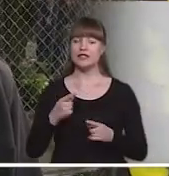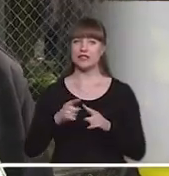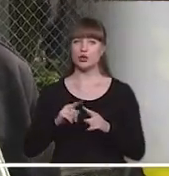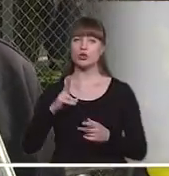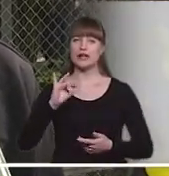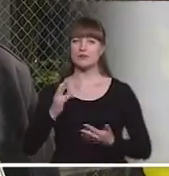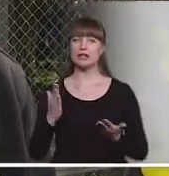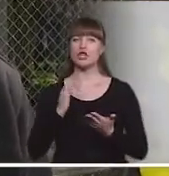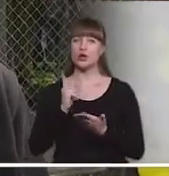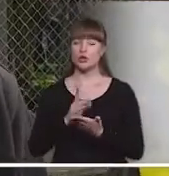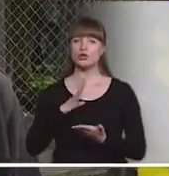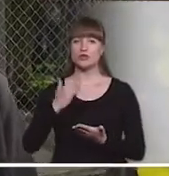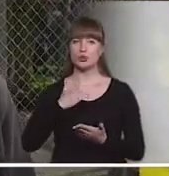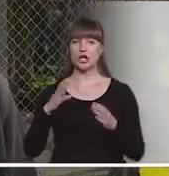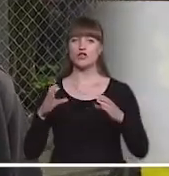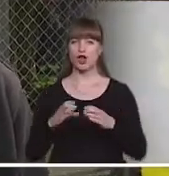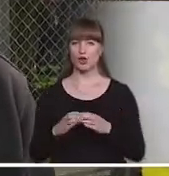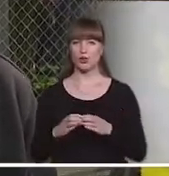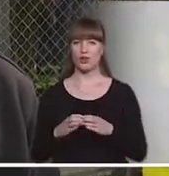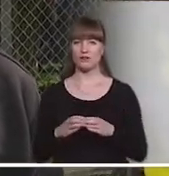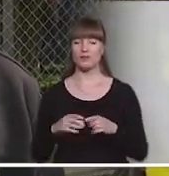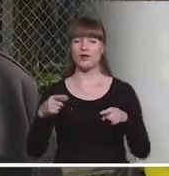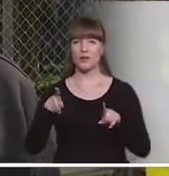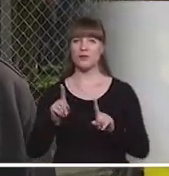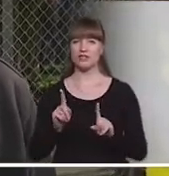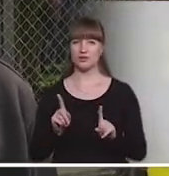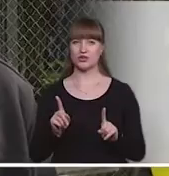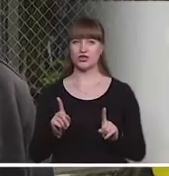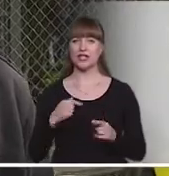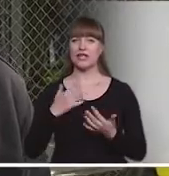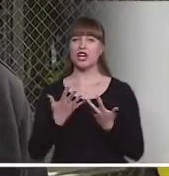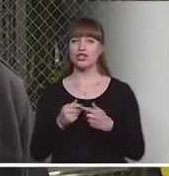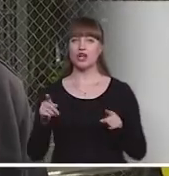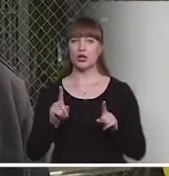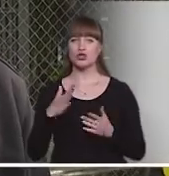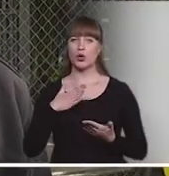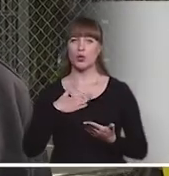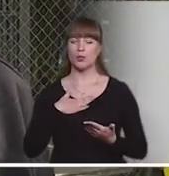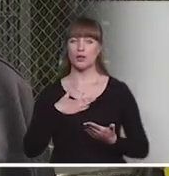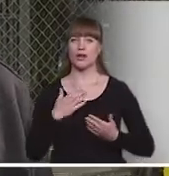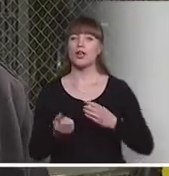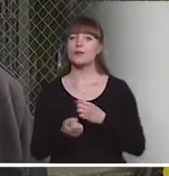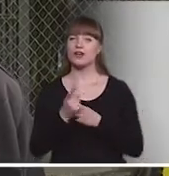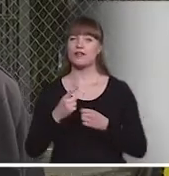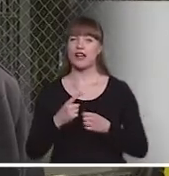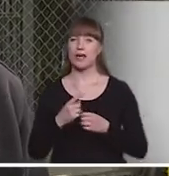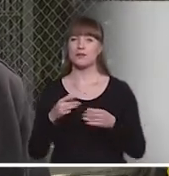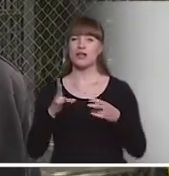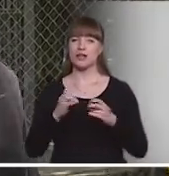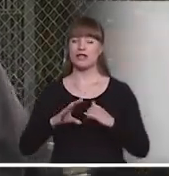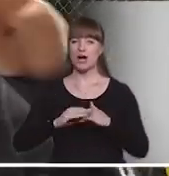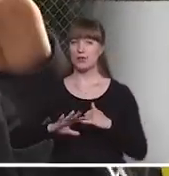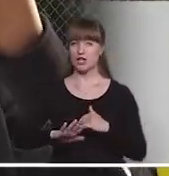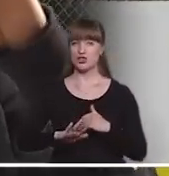– это тот талисман, который должен быть у нашего клуба, потому что я считаю, что мы проявляем всячески